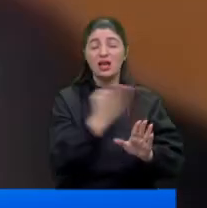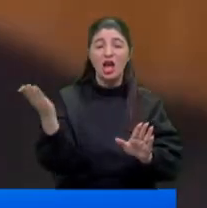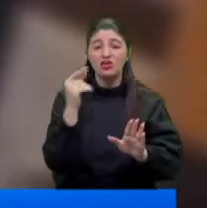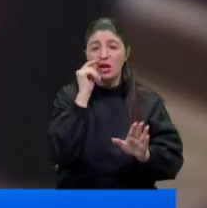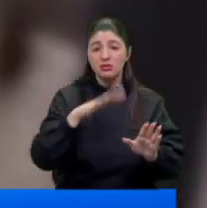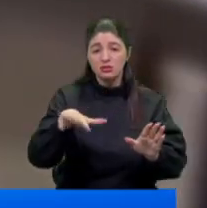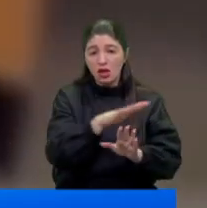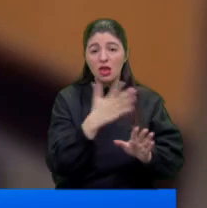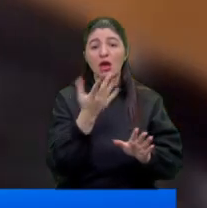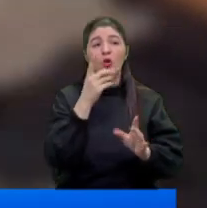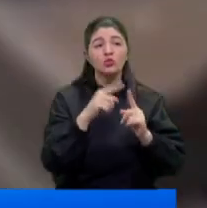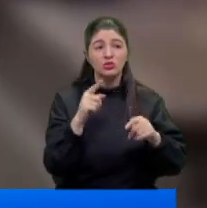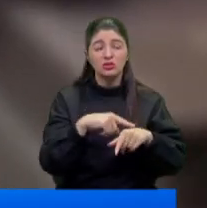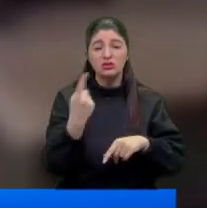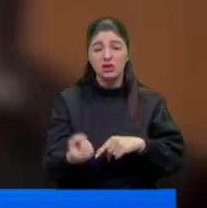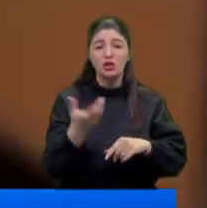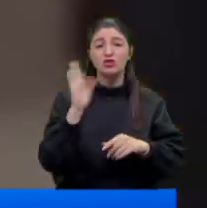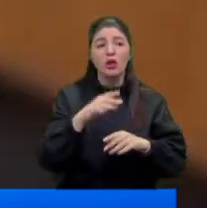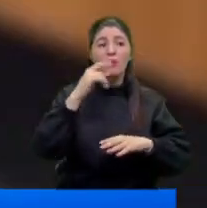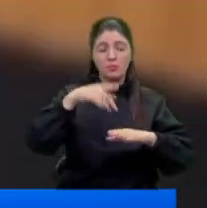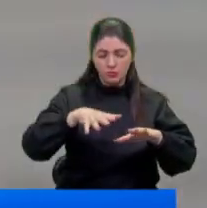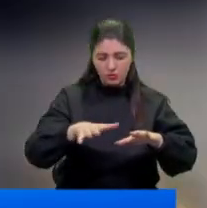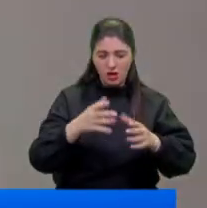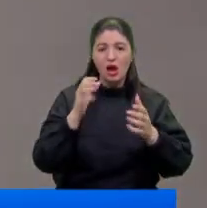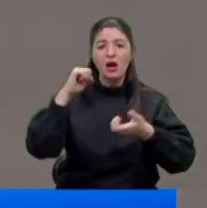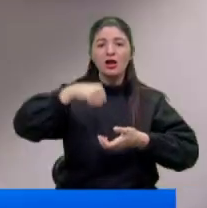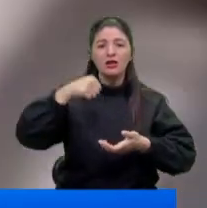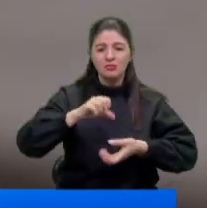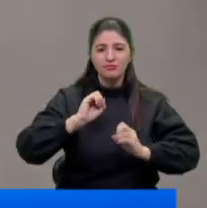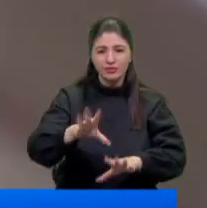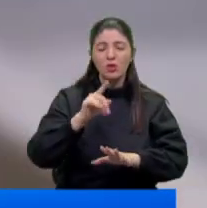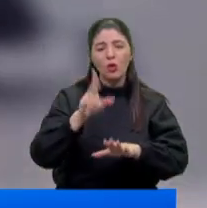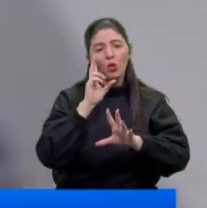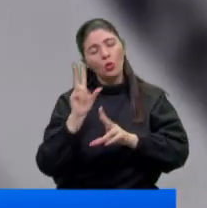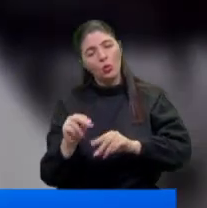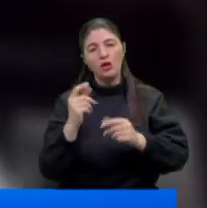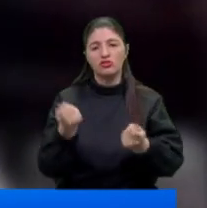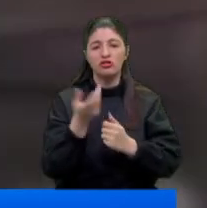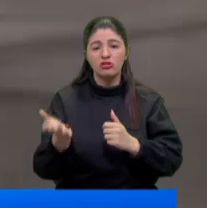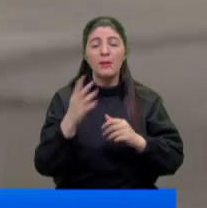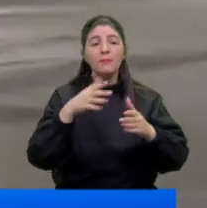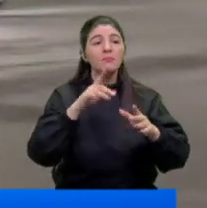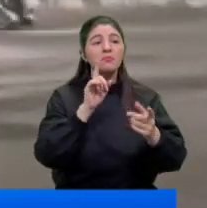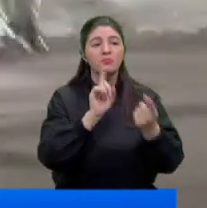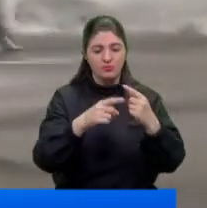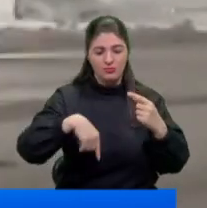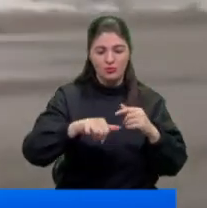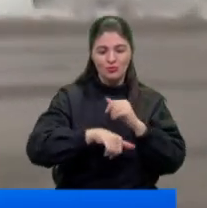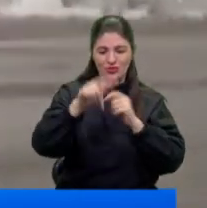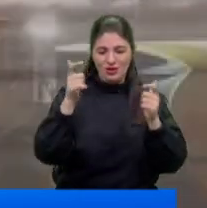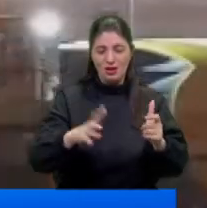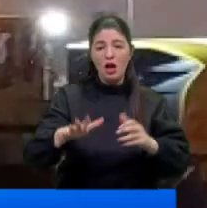yolcu uzun saatlerin yorgunluğunu bagaj bantlarının üzerinde bu şekilde uyuyarak atmaya çalıştı. Piste ise temizlik